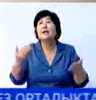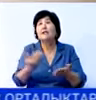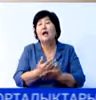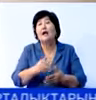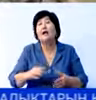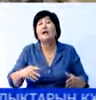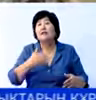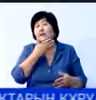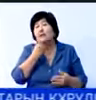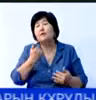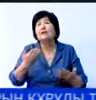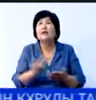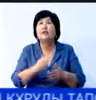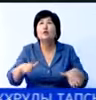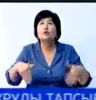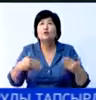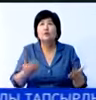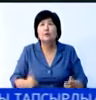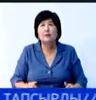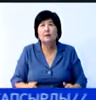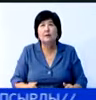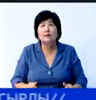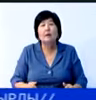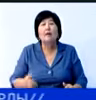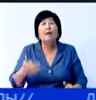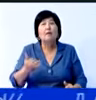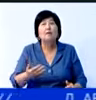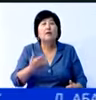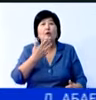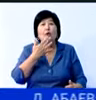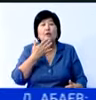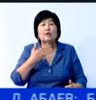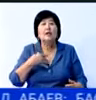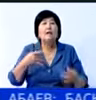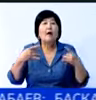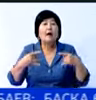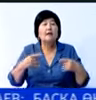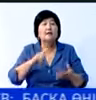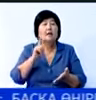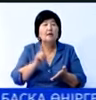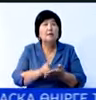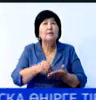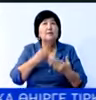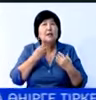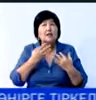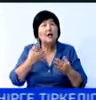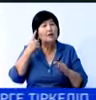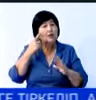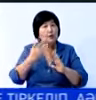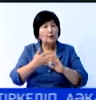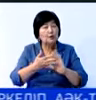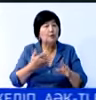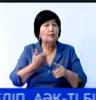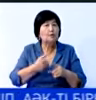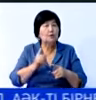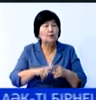беріп, қайта ұсынып отыр. Сабақтастықты сақтауымыз керек осы ұлттық арнада, бұл біздің парызымыз, бұны барлығымыз жақсы түсінеміз.